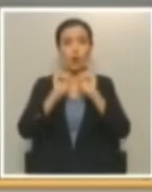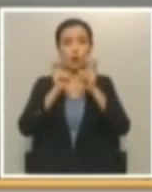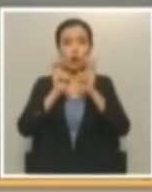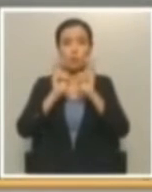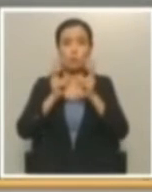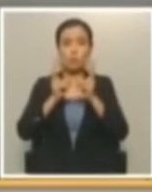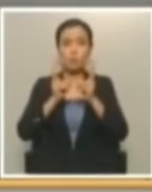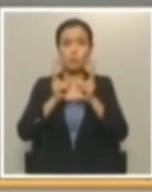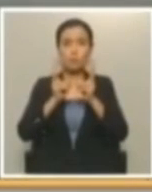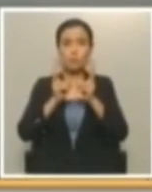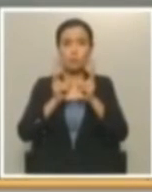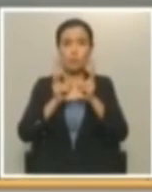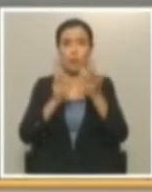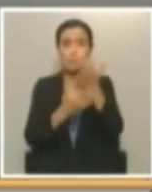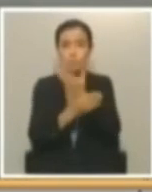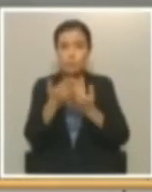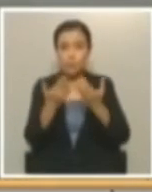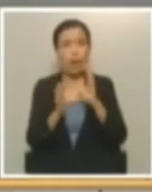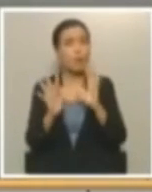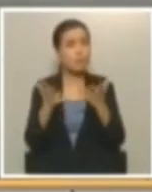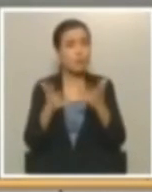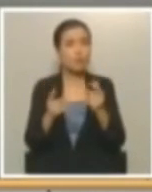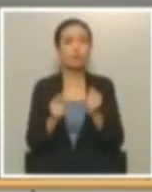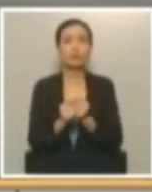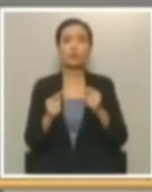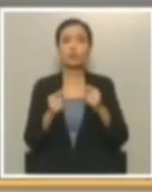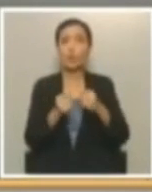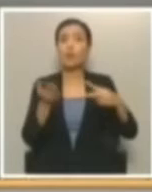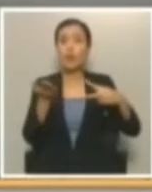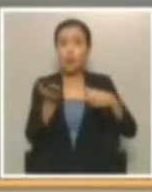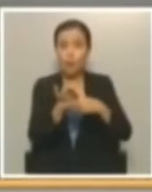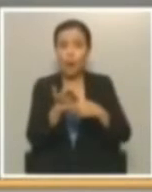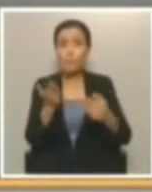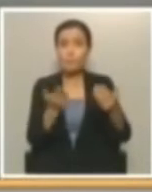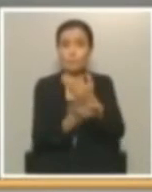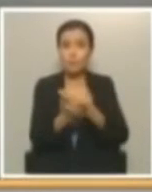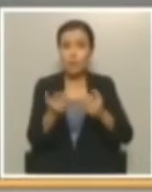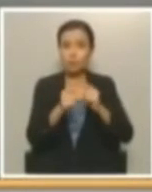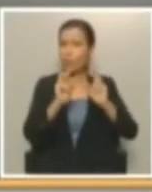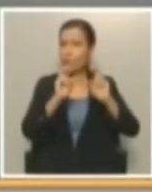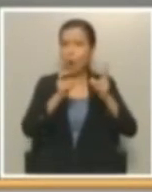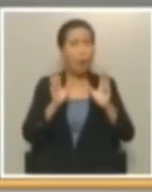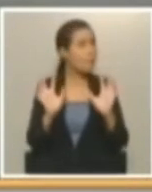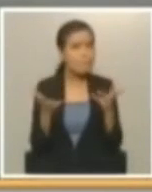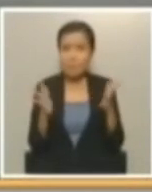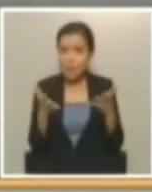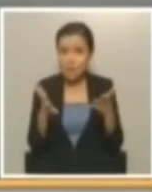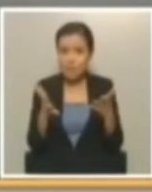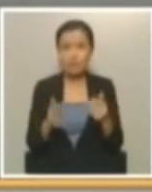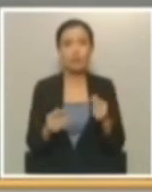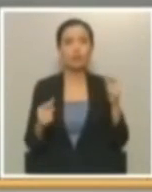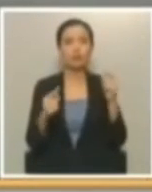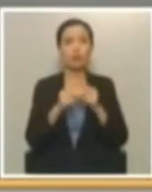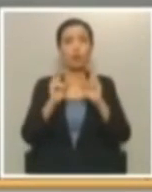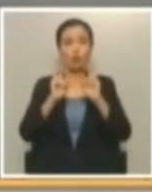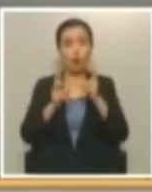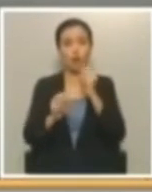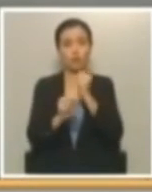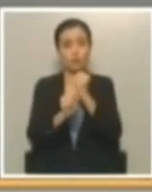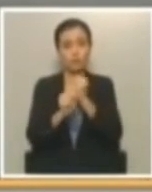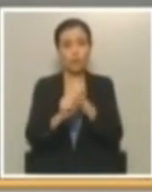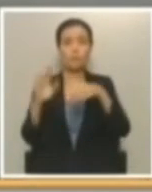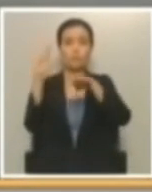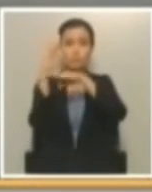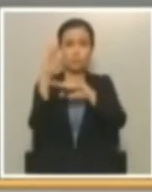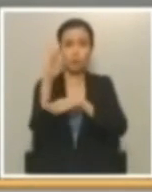าปรึกษาพิจารณาในระหว่างที่มีการพิจารณายัตติใดอยู่เลยครับเป็นเรื่องที่ดำเนินการตาม